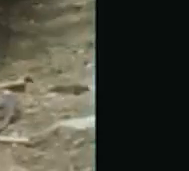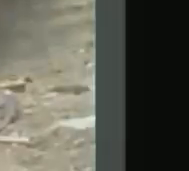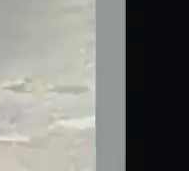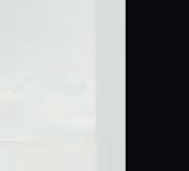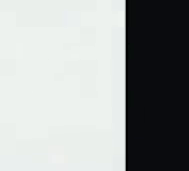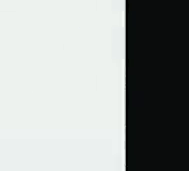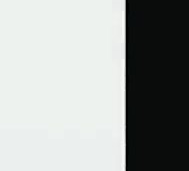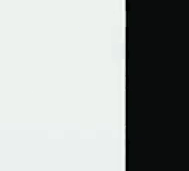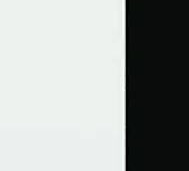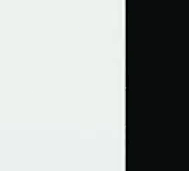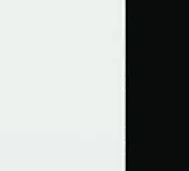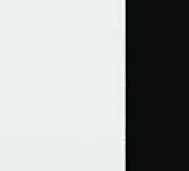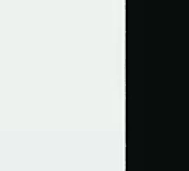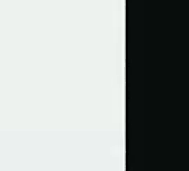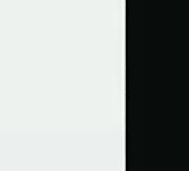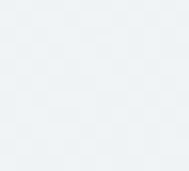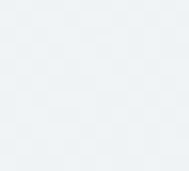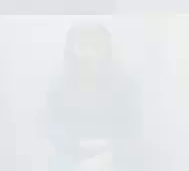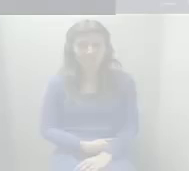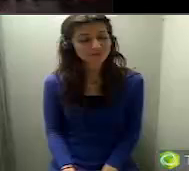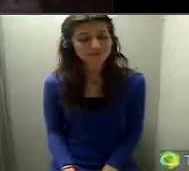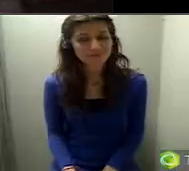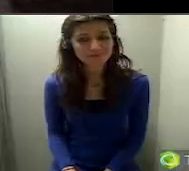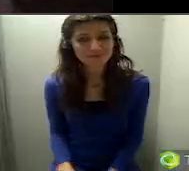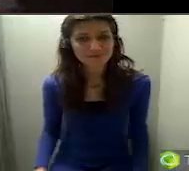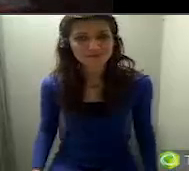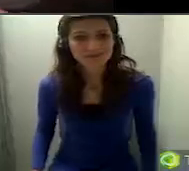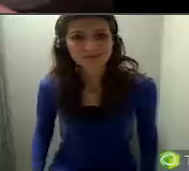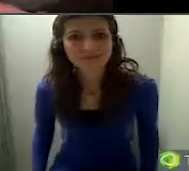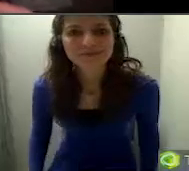Trait Nature, croquez les Pyrénées!